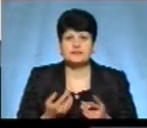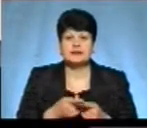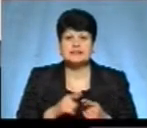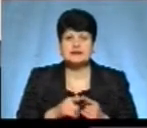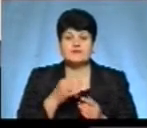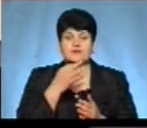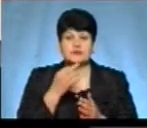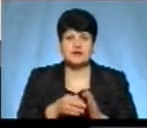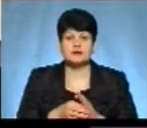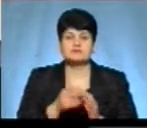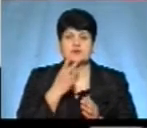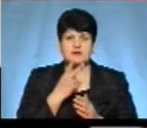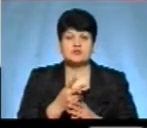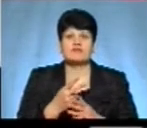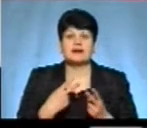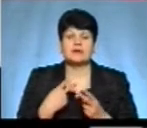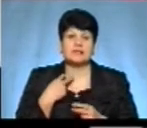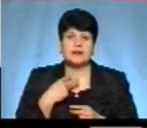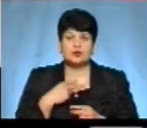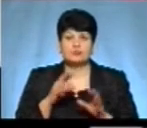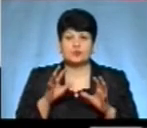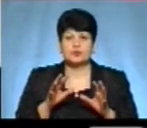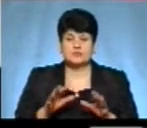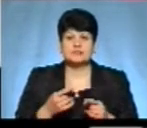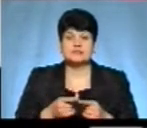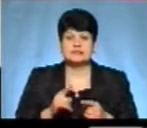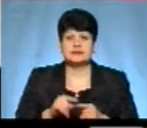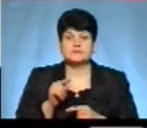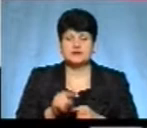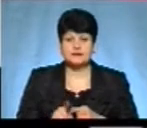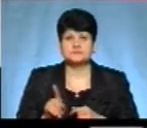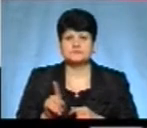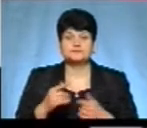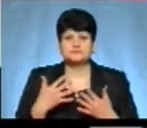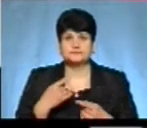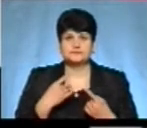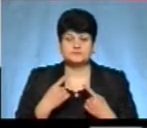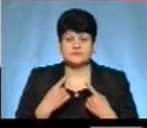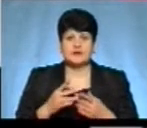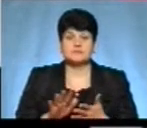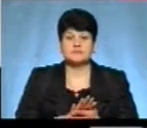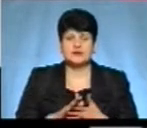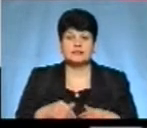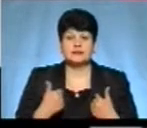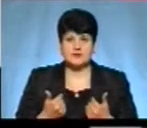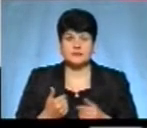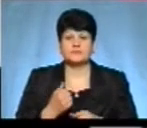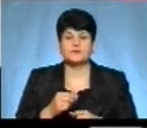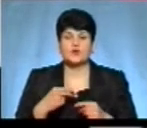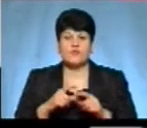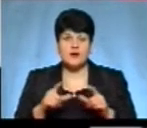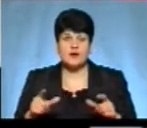вона передбачається в Кримінальному кодексі. Сам підкуп виборців – це якраз те, що я, відповідно, зазначав. Це безоплатне надання певних товарів, робіт,